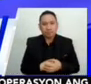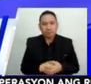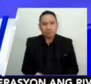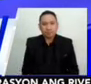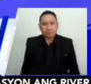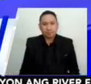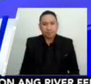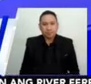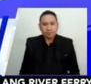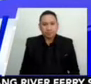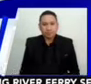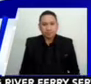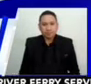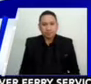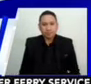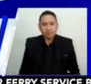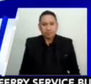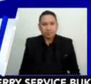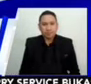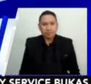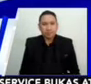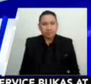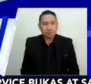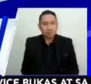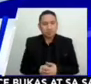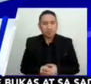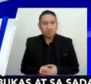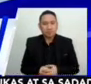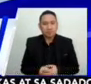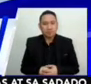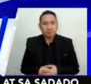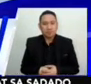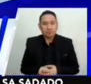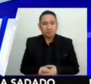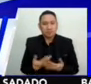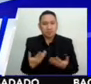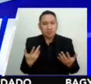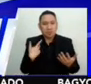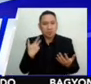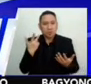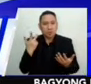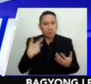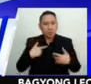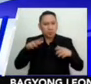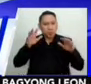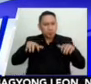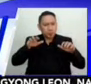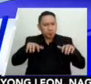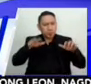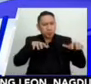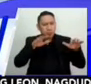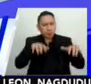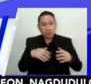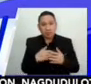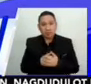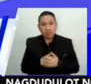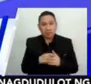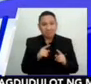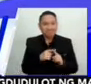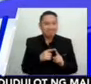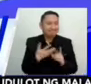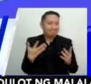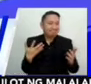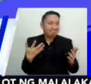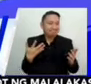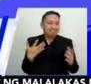aanihin maing sikat ng araw sundan ng napakalakas na ulan perwisyo sa mga taga Occidental Mindoro